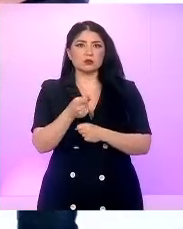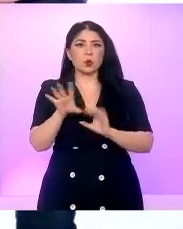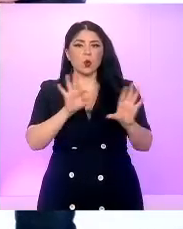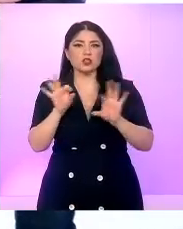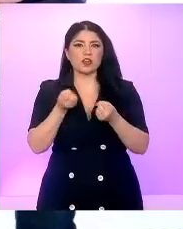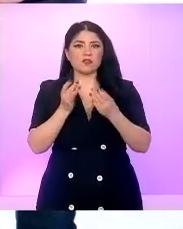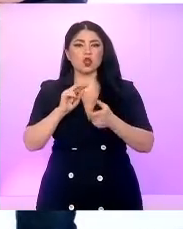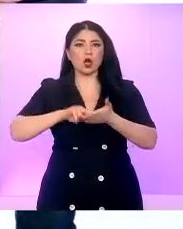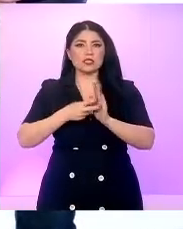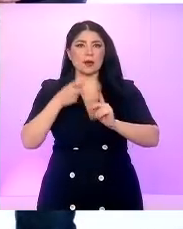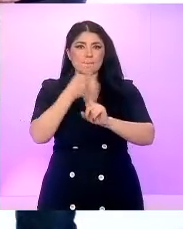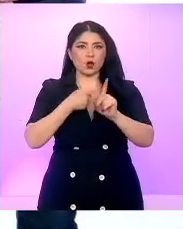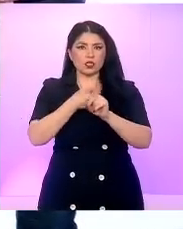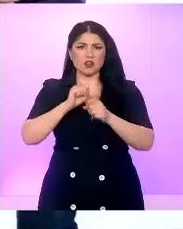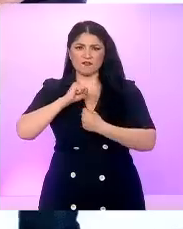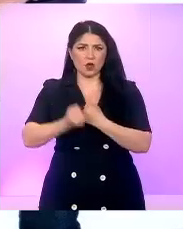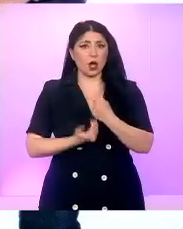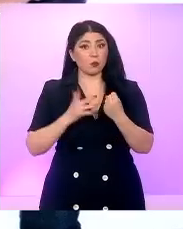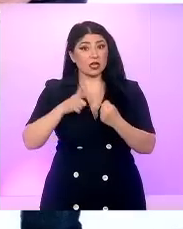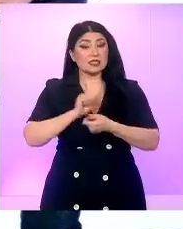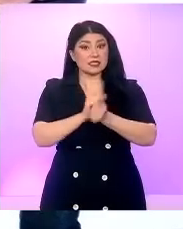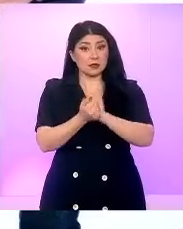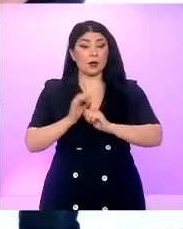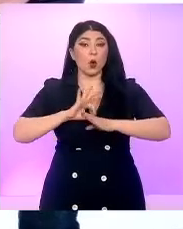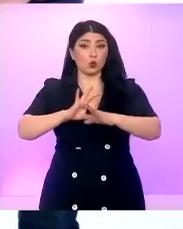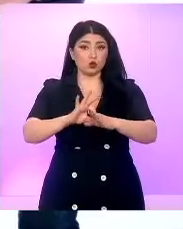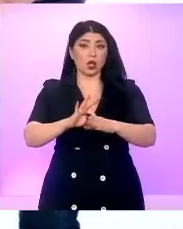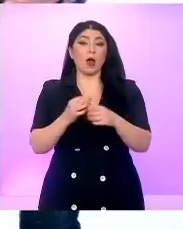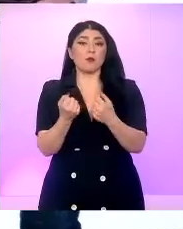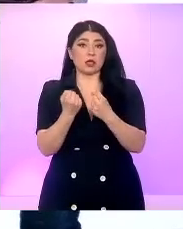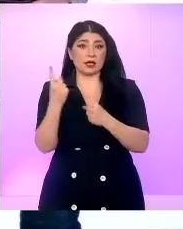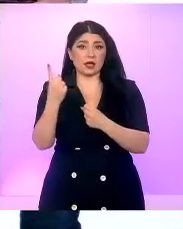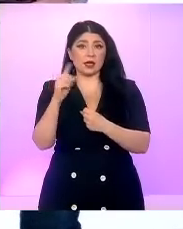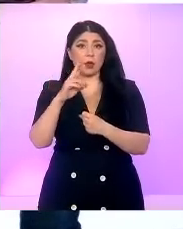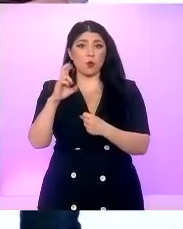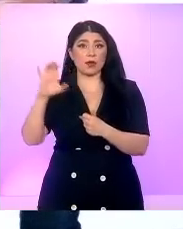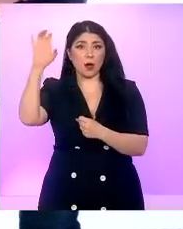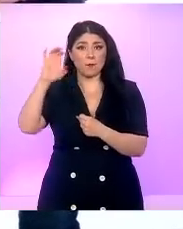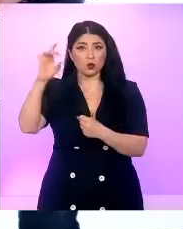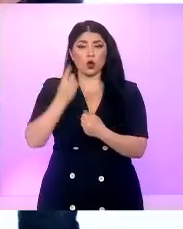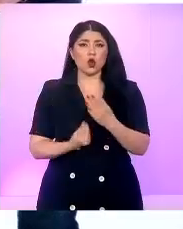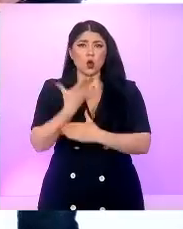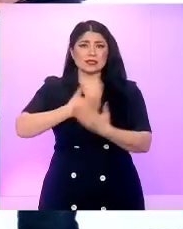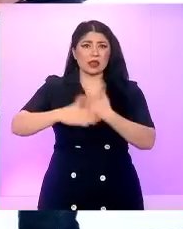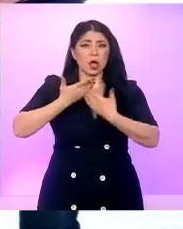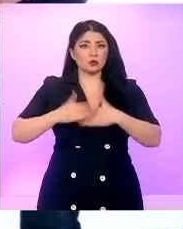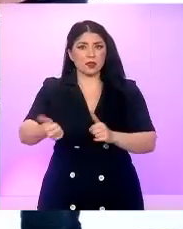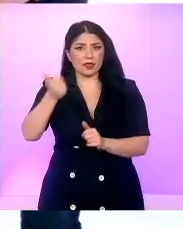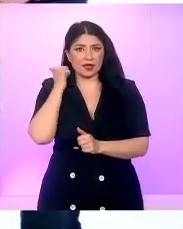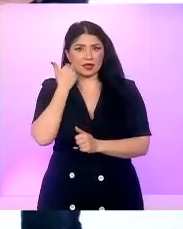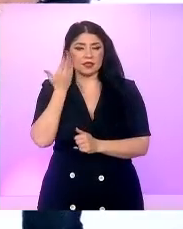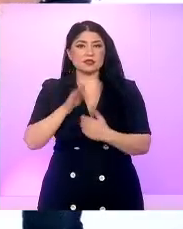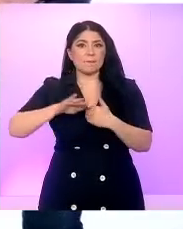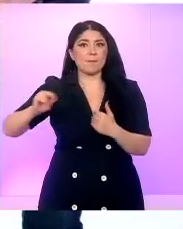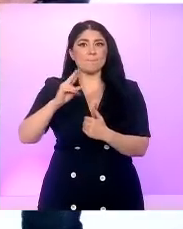organizarea manifestațiilor violente care ar fi putut să schimbe puterea în Republica Moldova. Un nou scandal a izbucnit ieri când separatiștii proruși